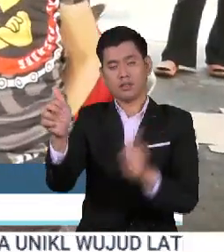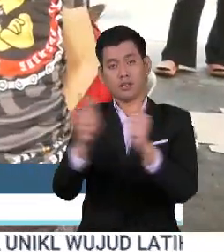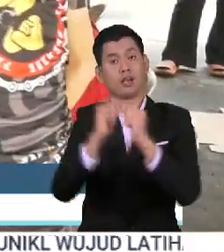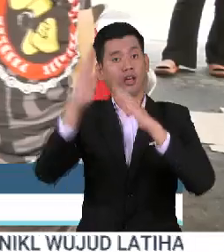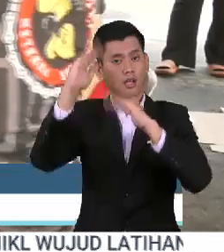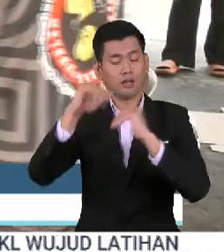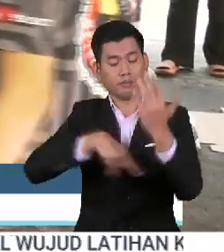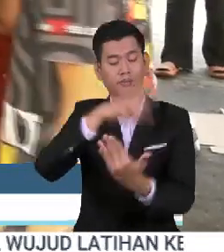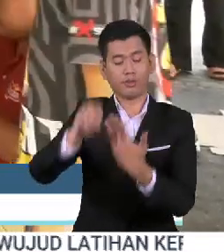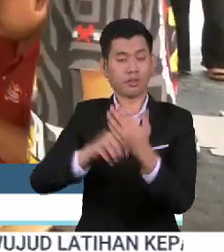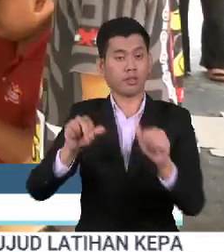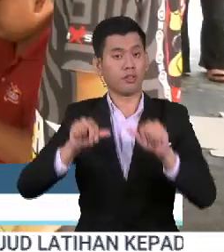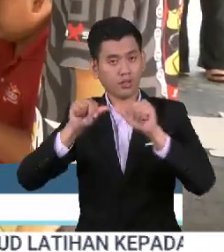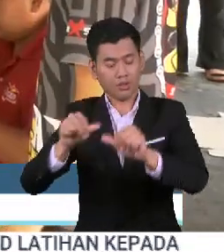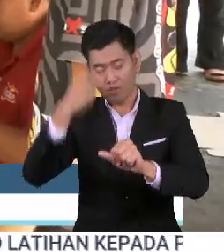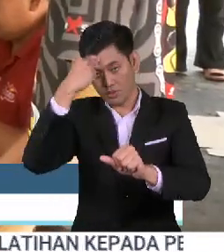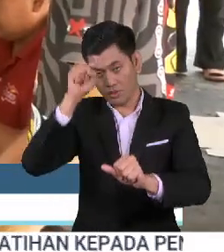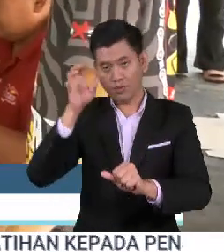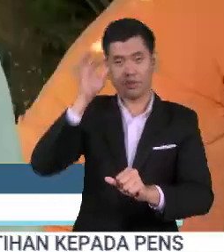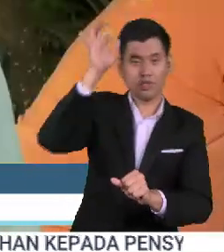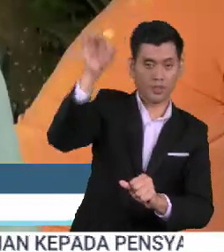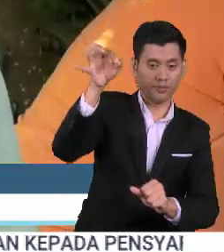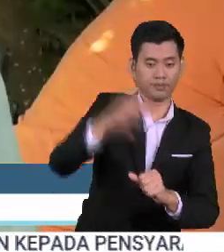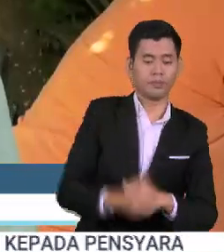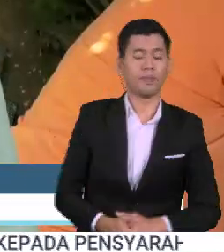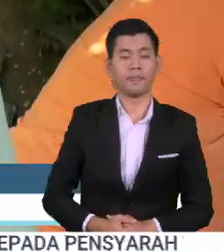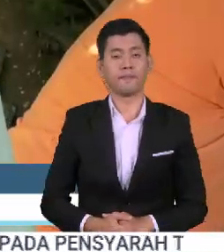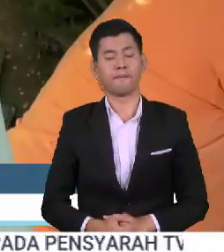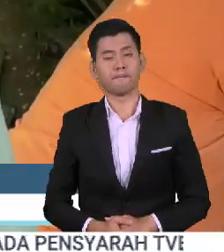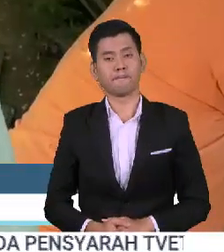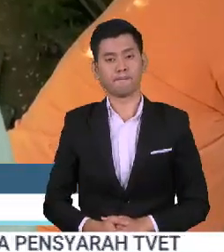mengharapkan program diteruskan untuk jangka panjang